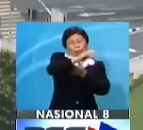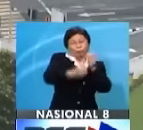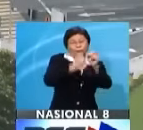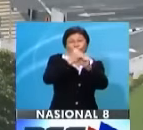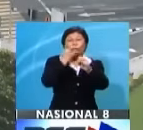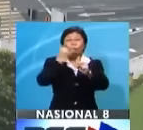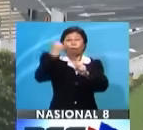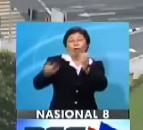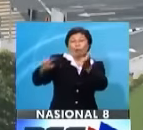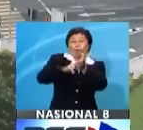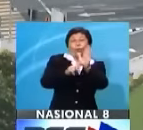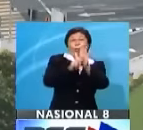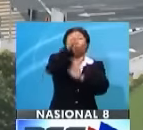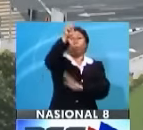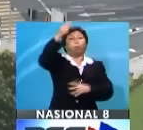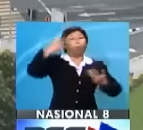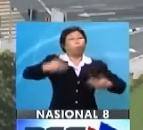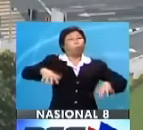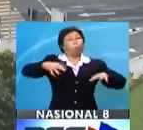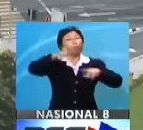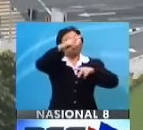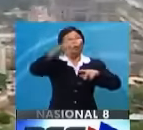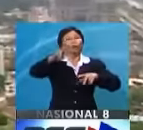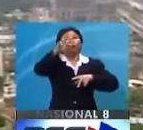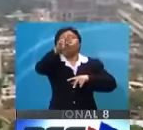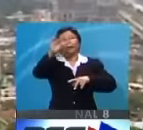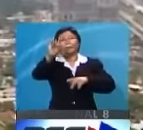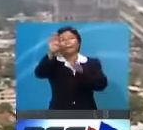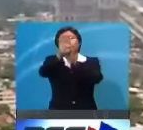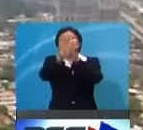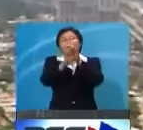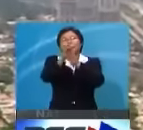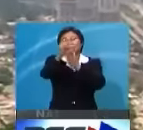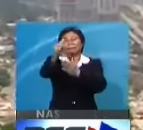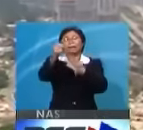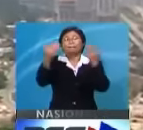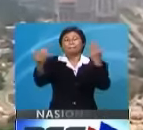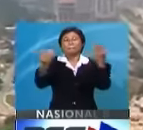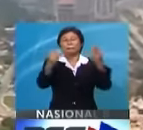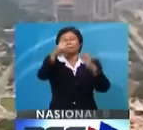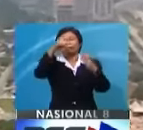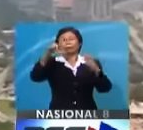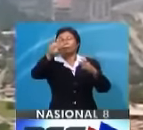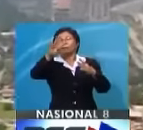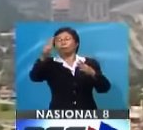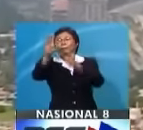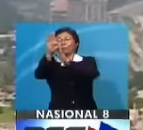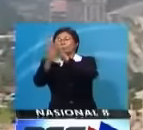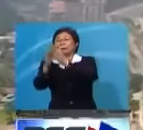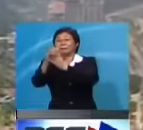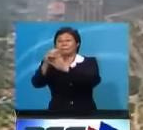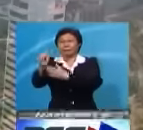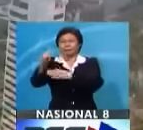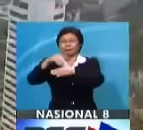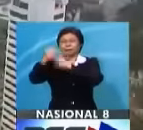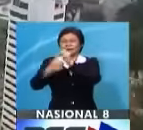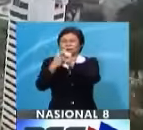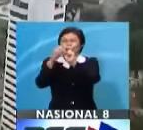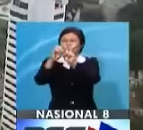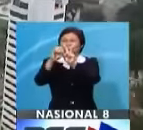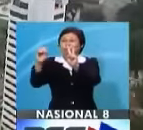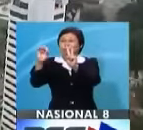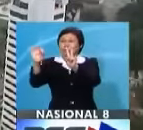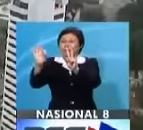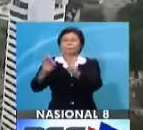lalu mencatat rekod tertinggi menjadi RM228 bilion berbanding RM142 bilion pada